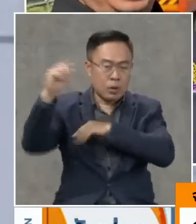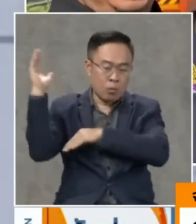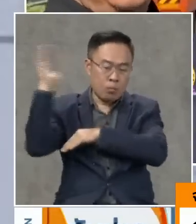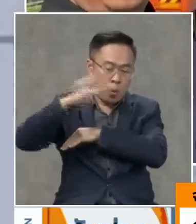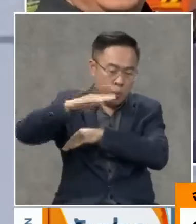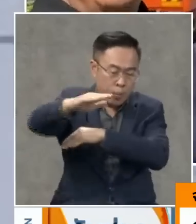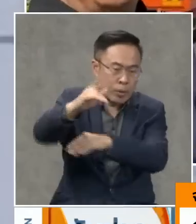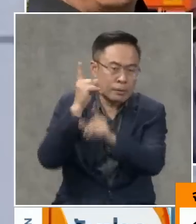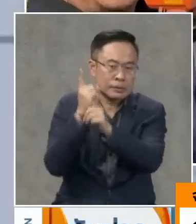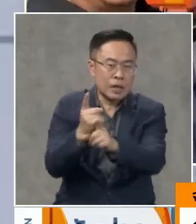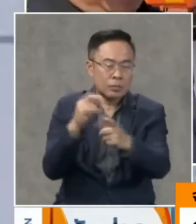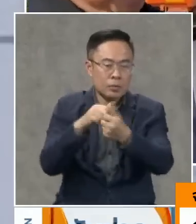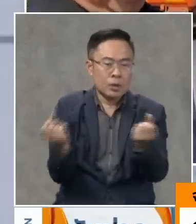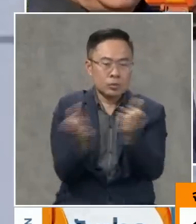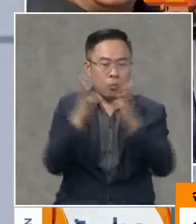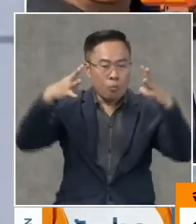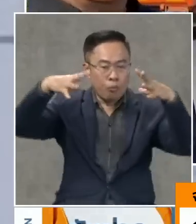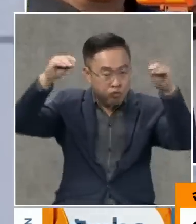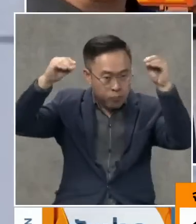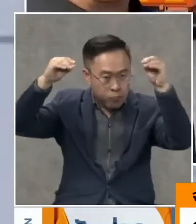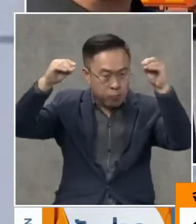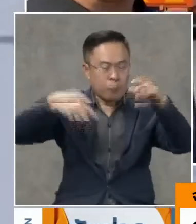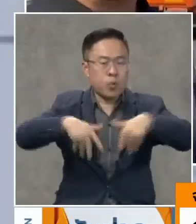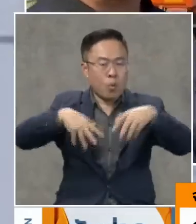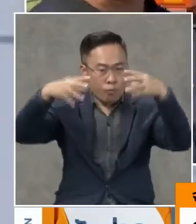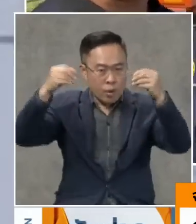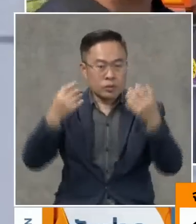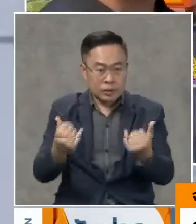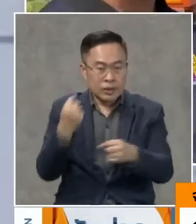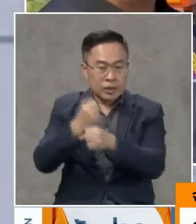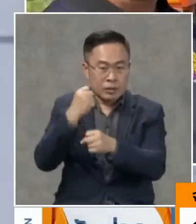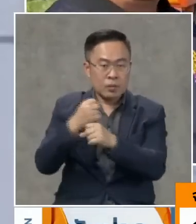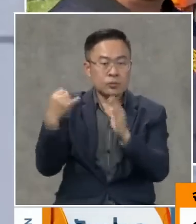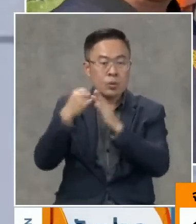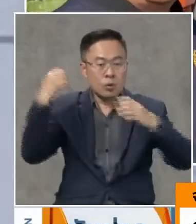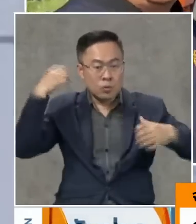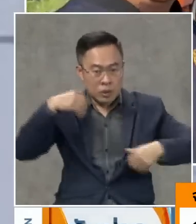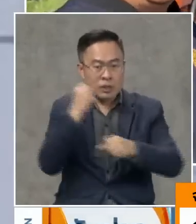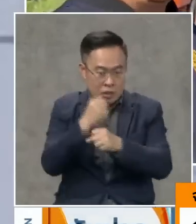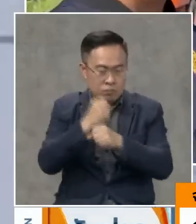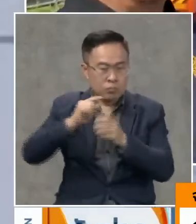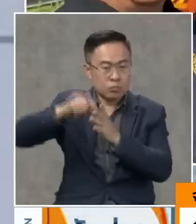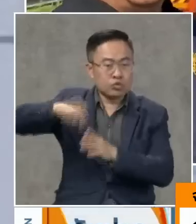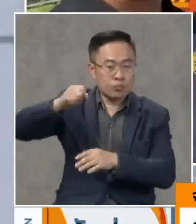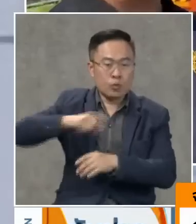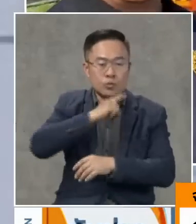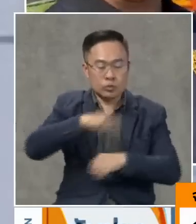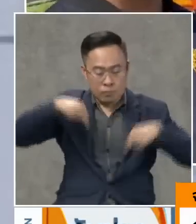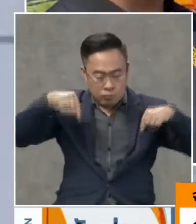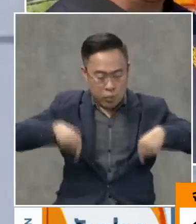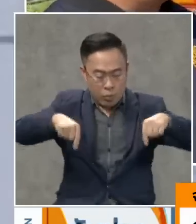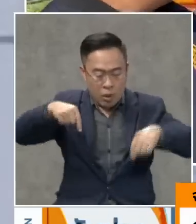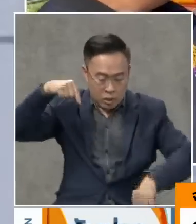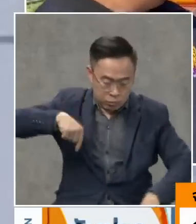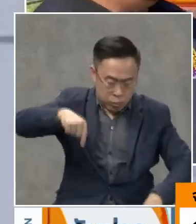ความเสียหายไฟดับเป็นวงกว้างนะครับตอนนี้ทางทีมงานการไฟฟ้าส่วนภูมิภาคจังหวัดลพบุรีก็ได้เร่งแก้ไขให้มาช่วยกันด